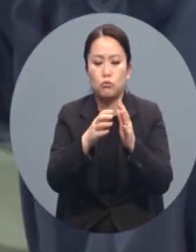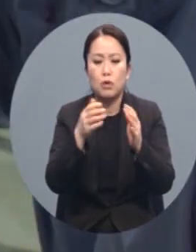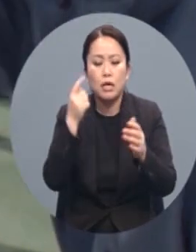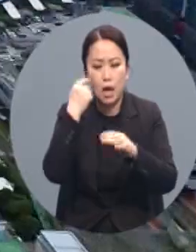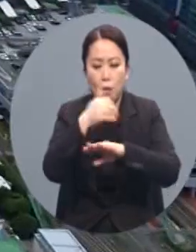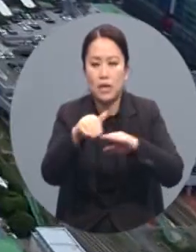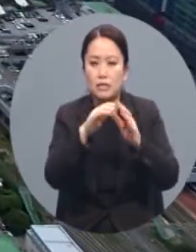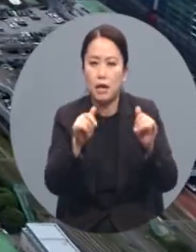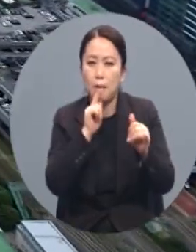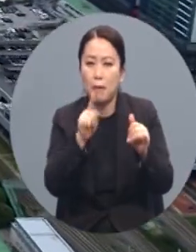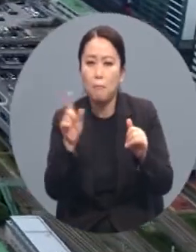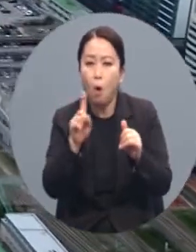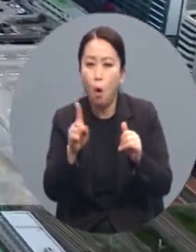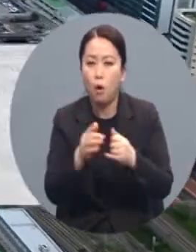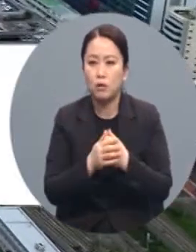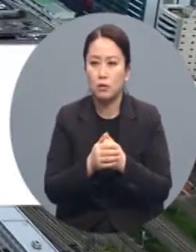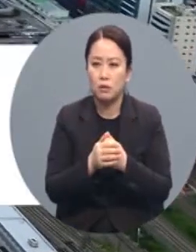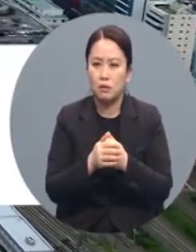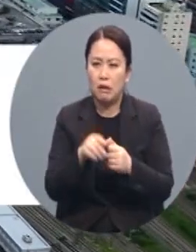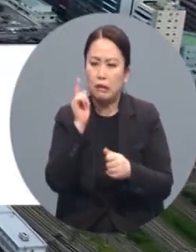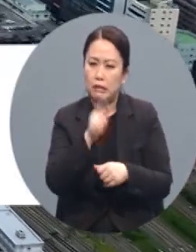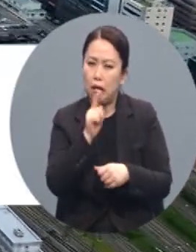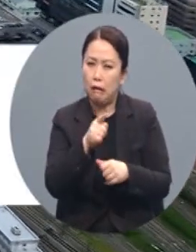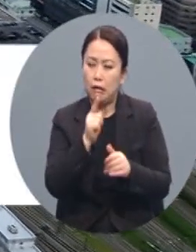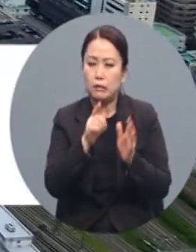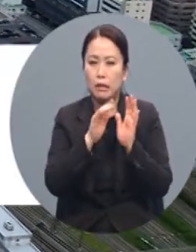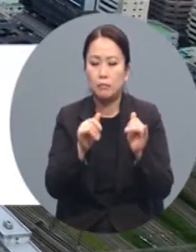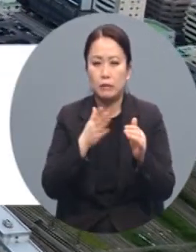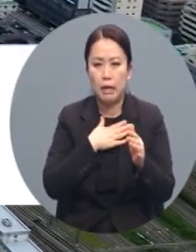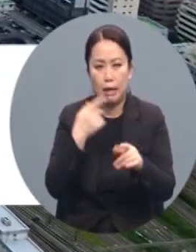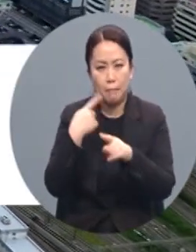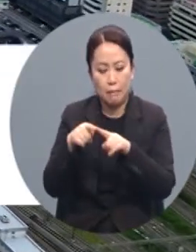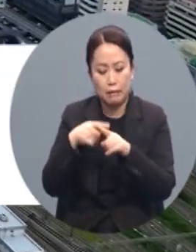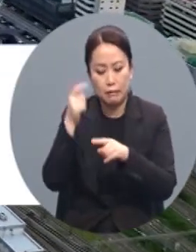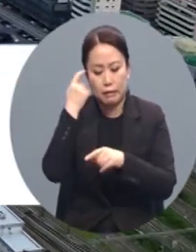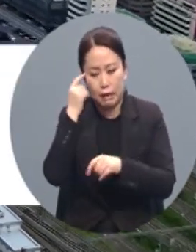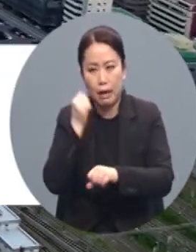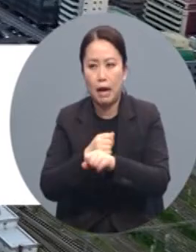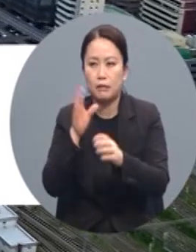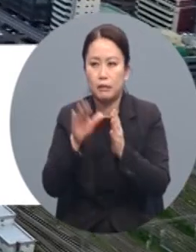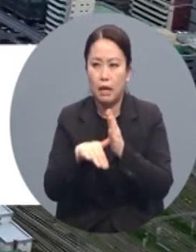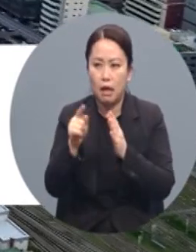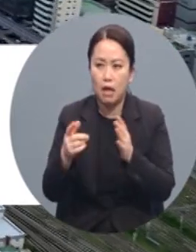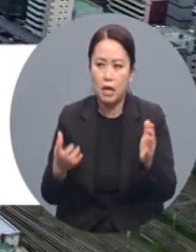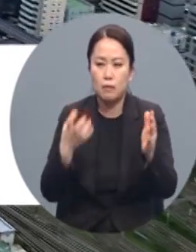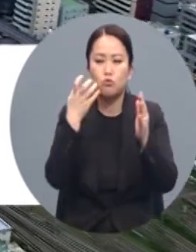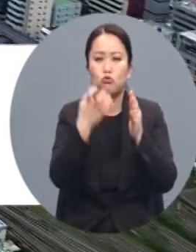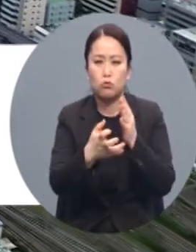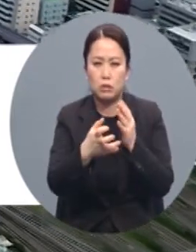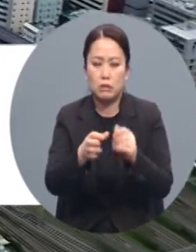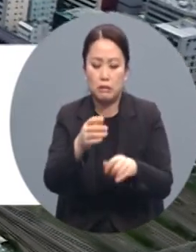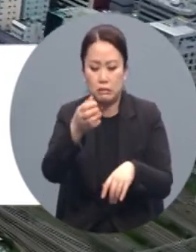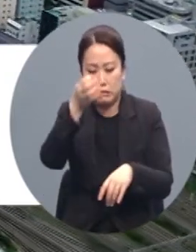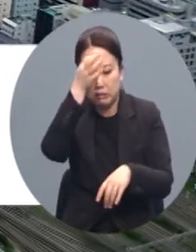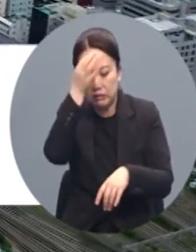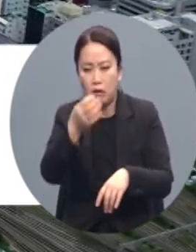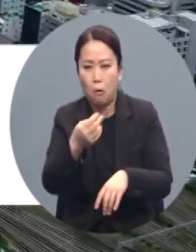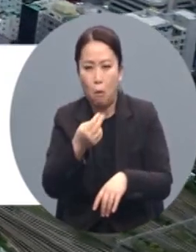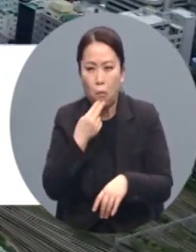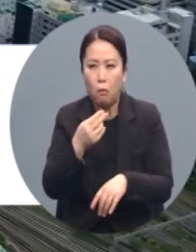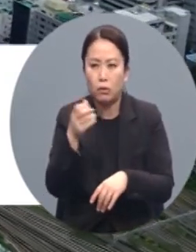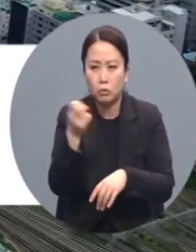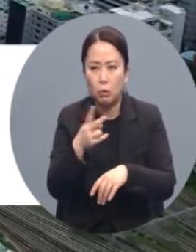표현했습니다. 그 사람들은 내가 판단하기로는 저희 입주할 저희 능력도 없고